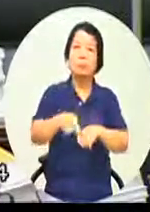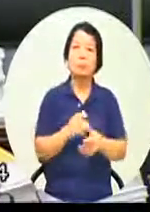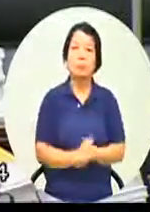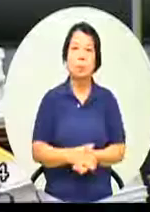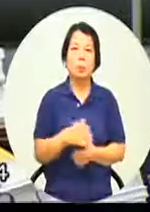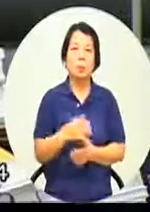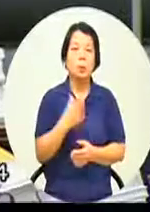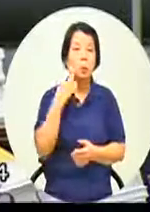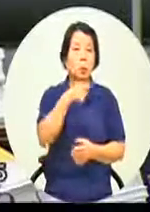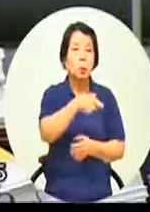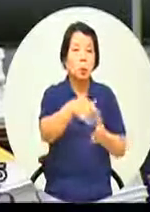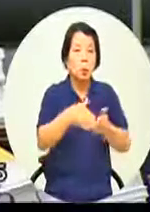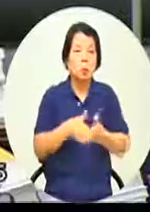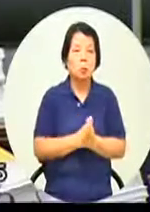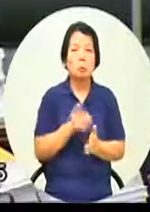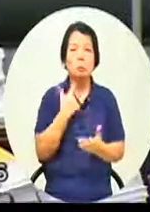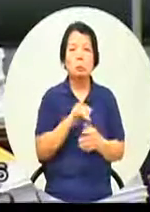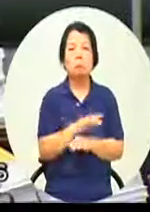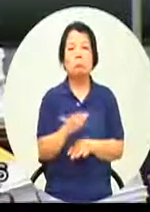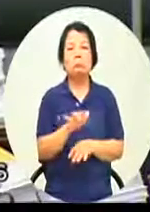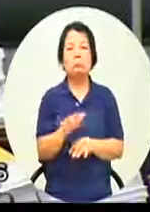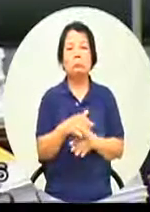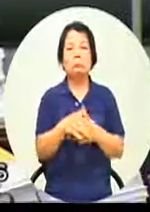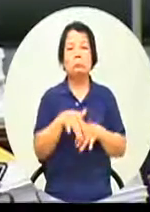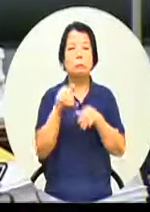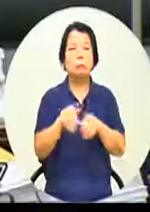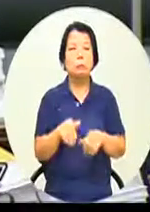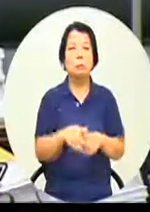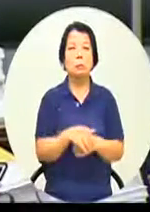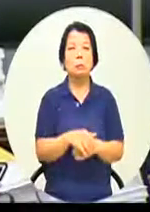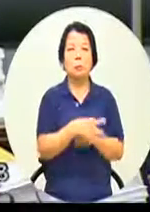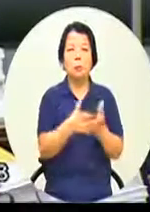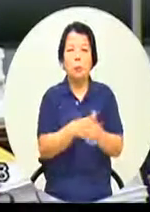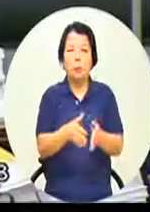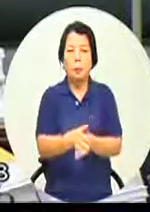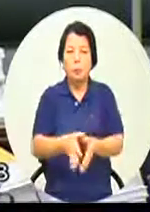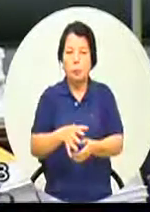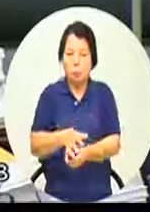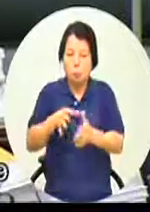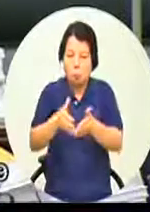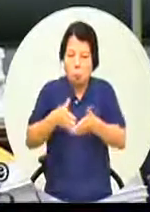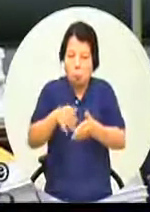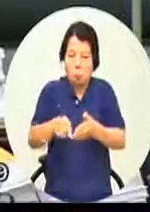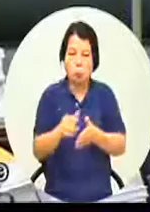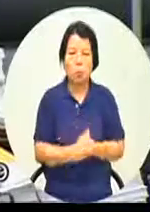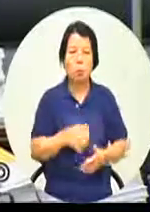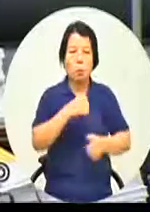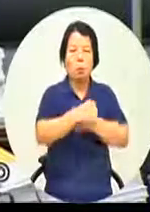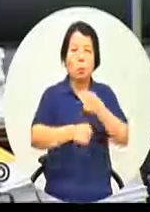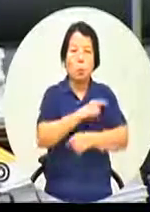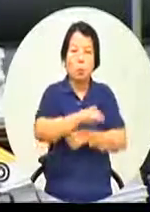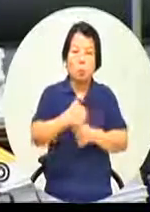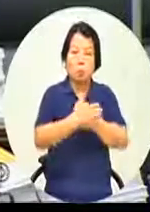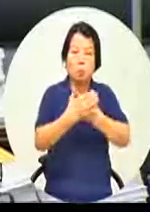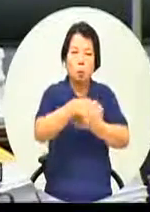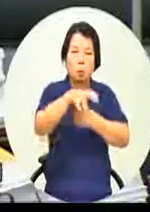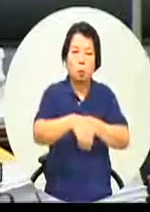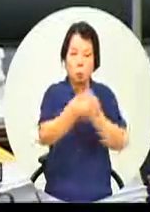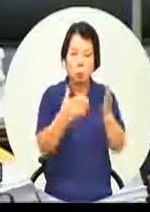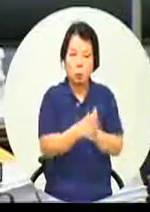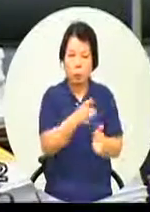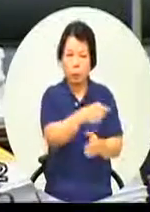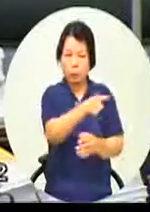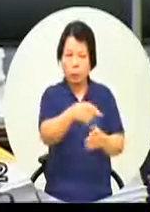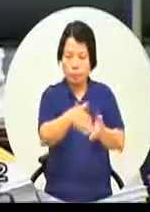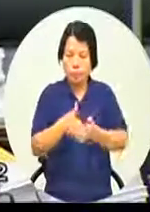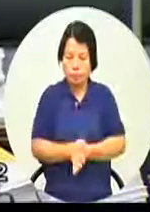家就不会再来要求我们更进步。所以我都觉得动保处其实应该坦然的去面对所有人对我们的质疑，